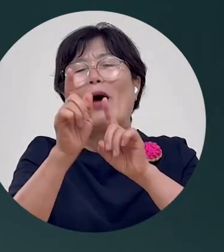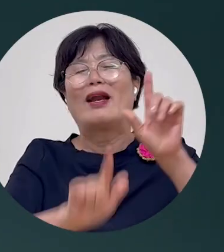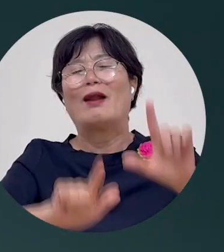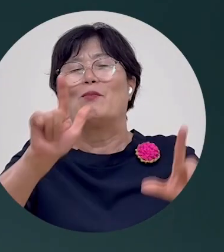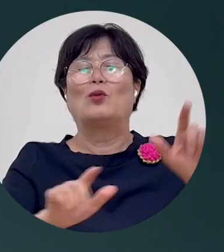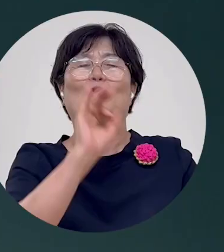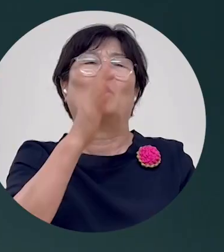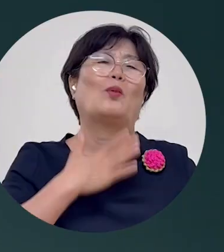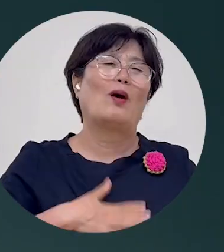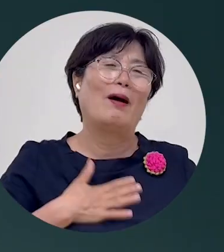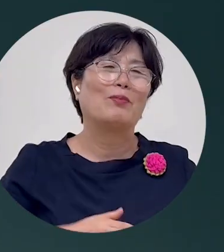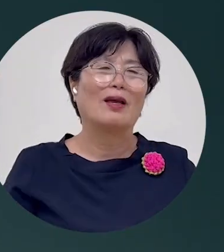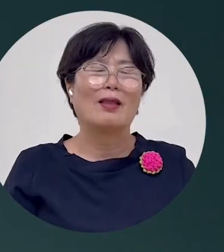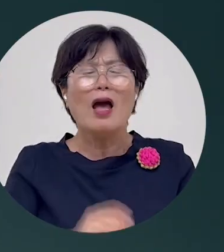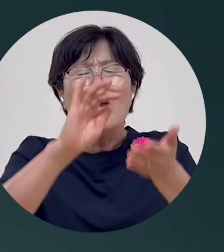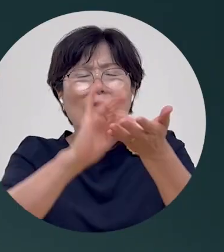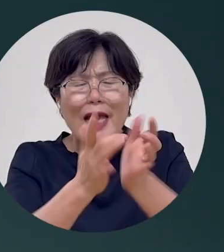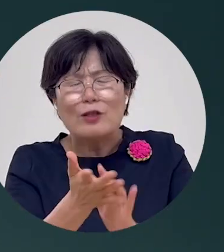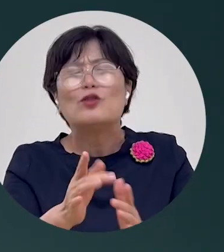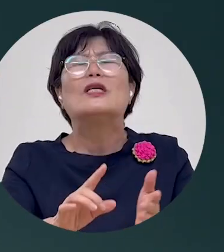예수님 당시만 그런 게 아니에요.